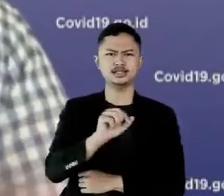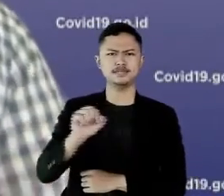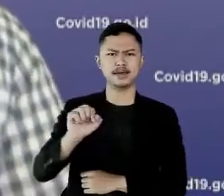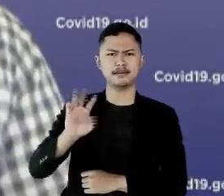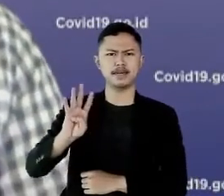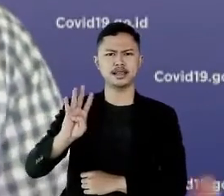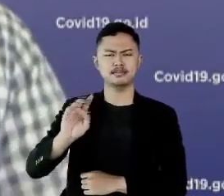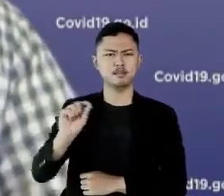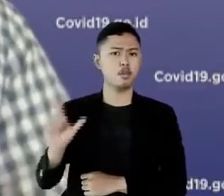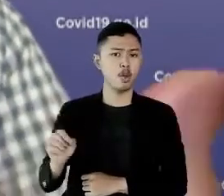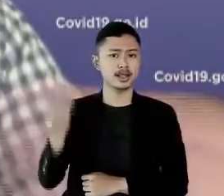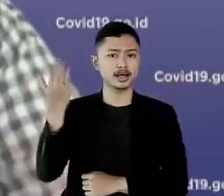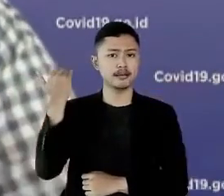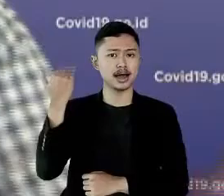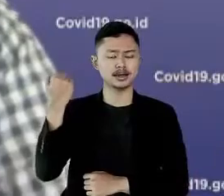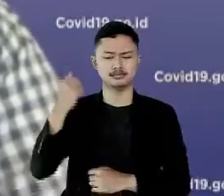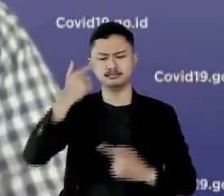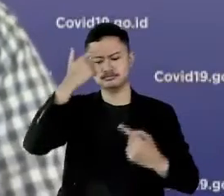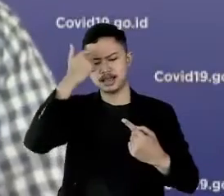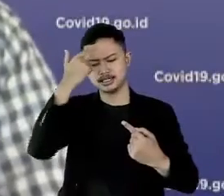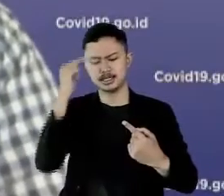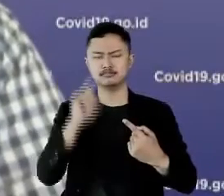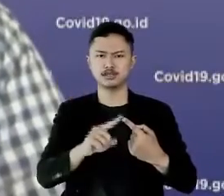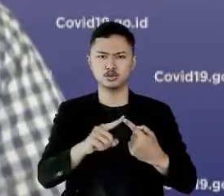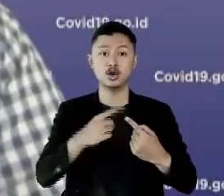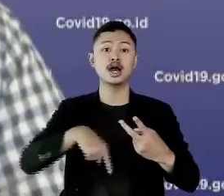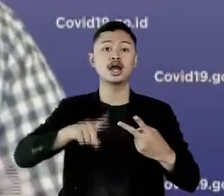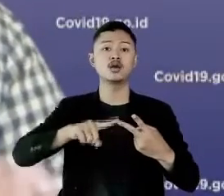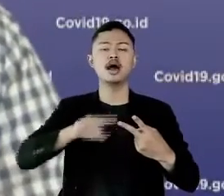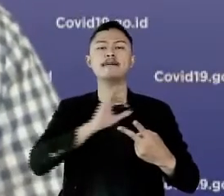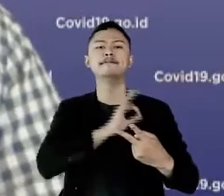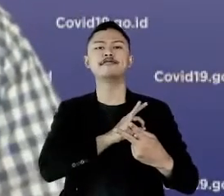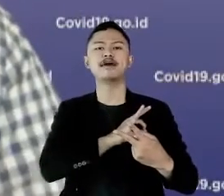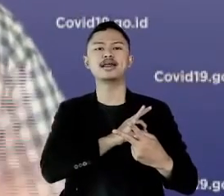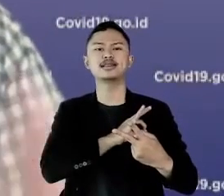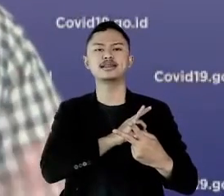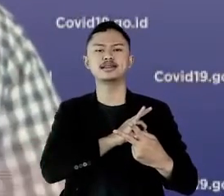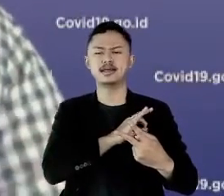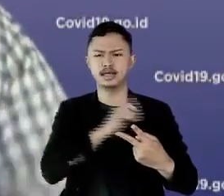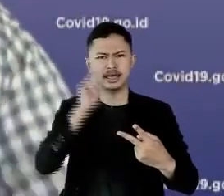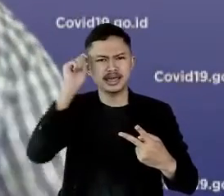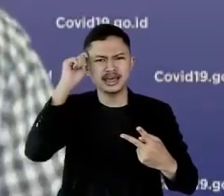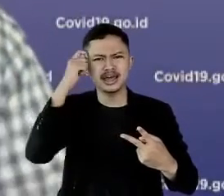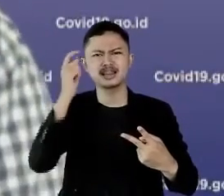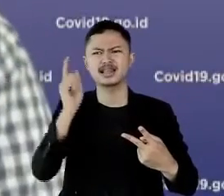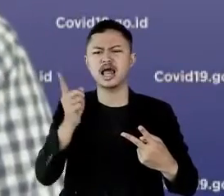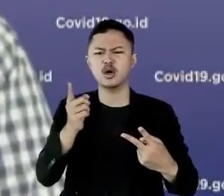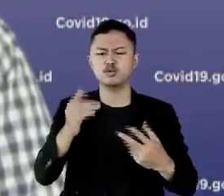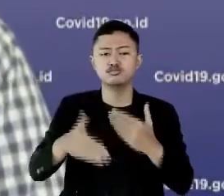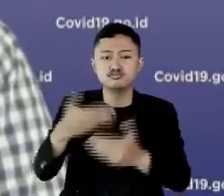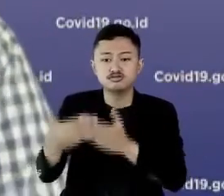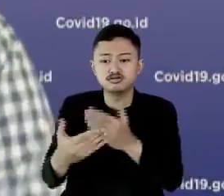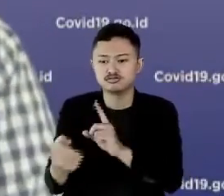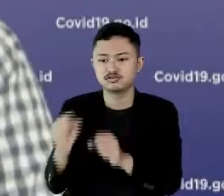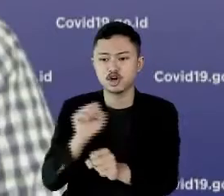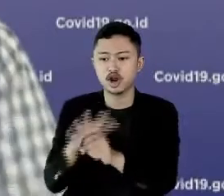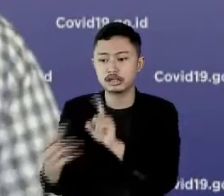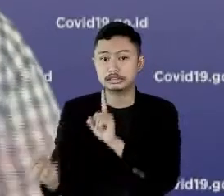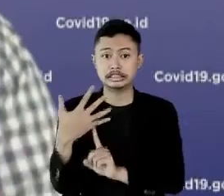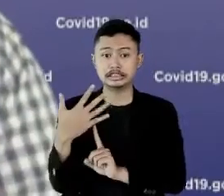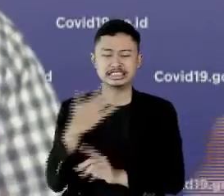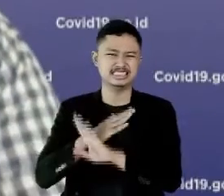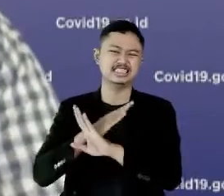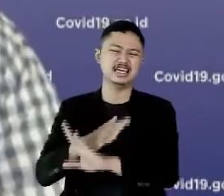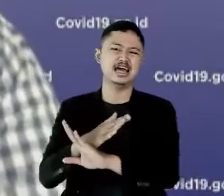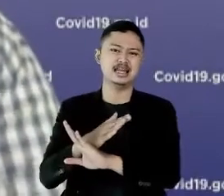lalu, dan kemudian kita berpikir tadi manfaat yang akan kita peroleh daripada kemudian harga yang harus kita terima kalau sampai kemudian kita terinfeksi. Baik, begitu